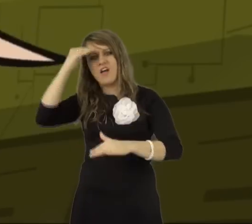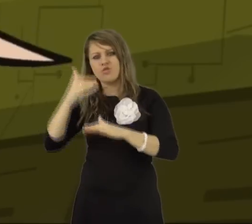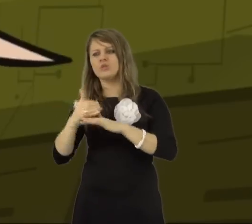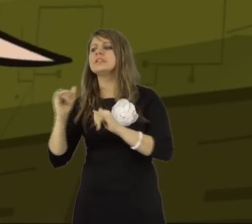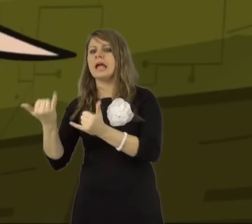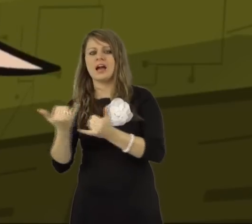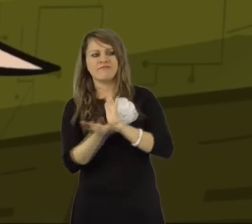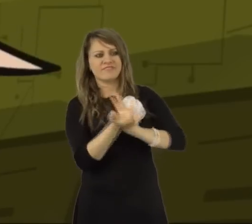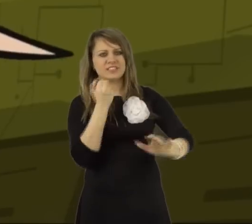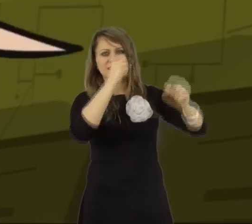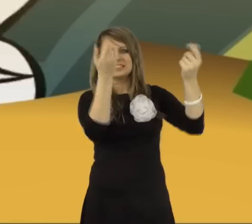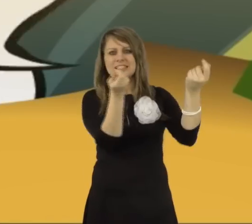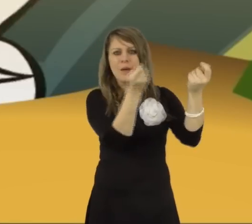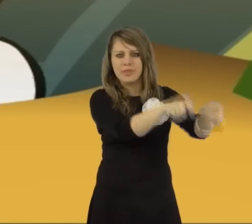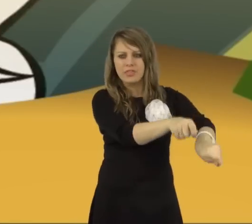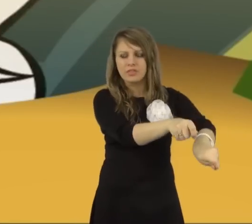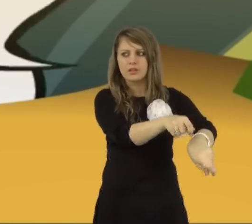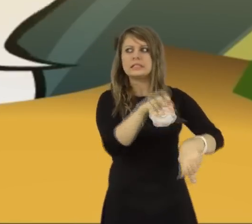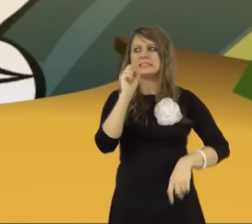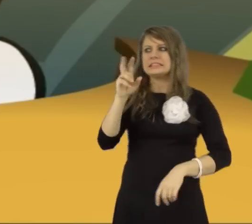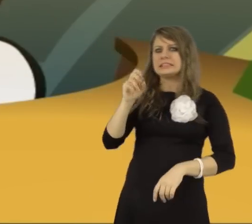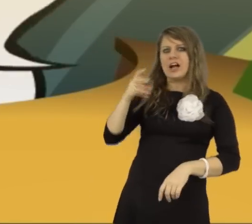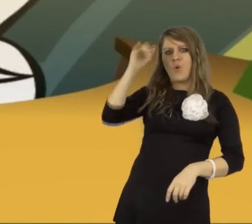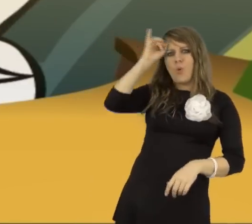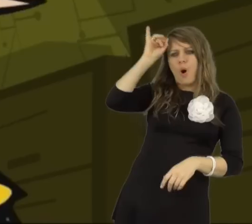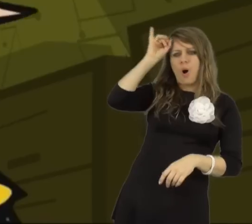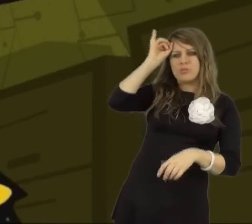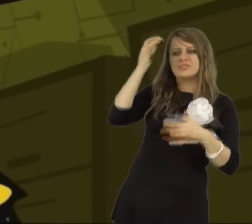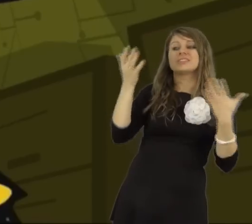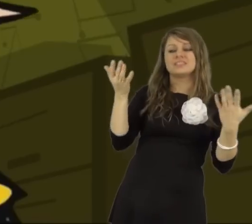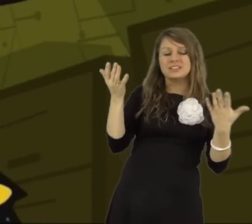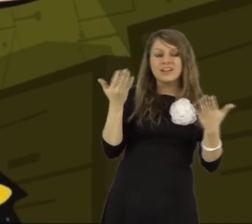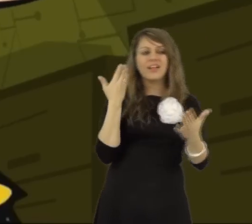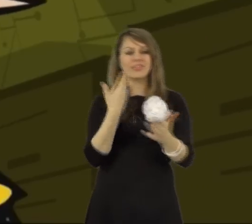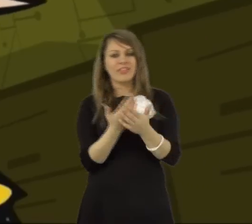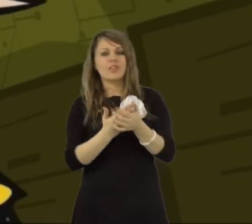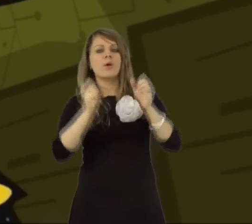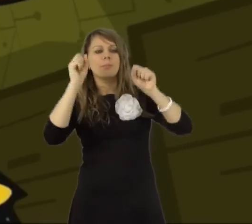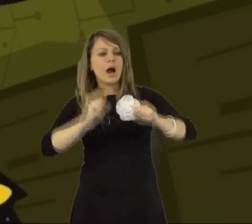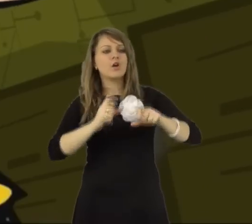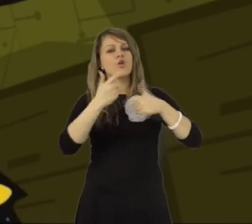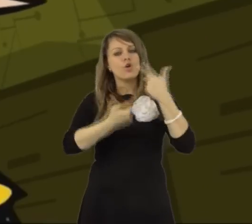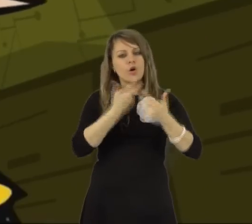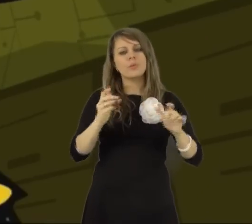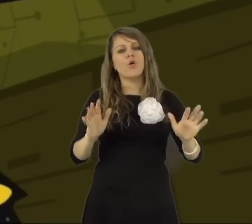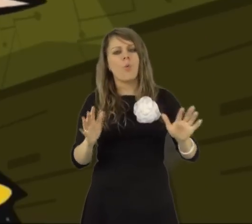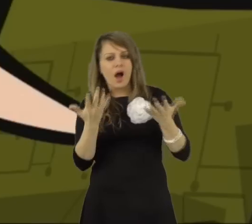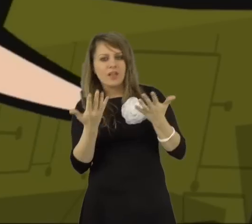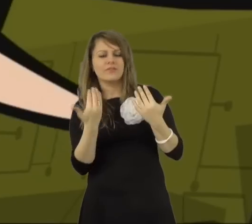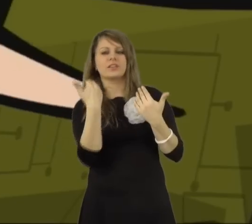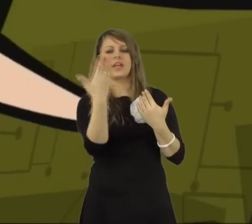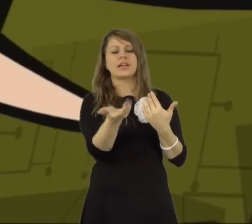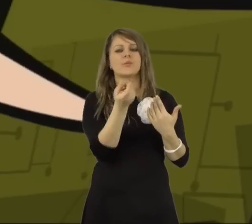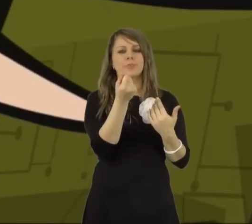wieczorem, to bank będzie zamknięty. Faktycznie. Same kłopoty. Dlatego banki ułatwiają swoim klientom posługiwanie